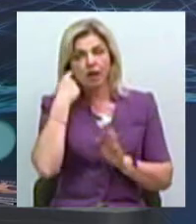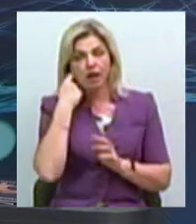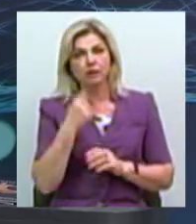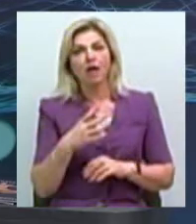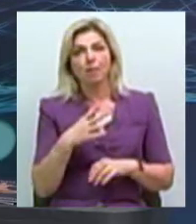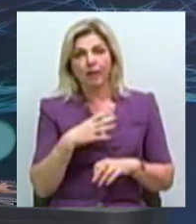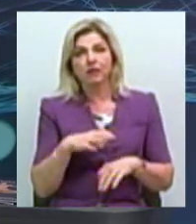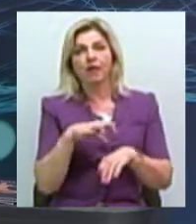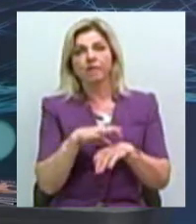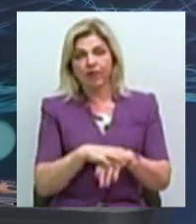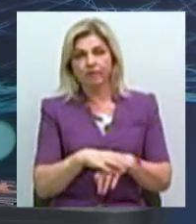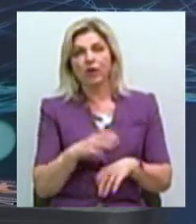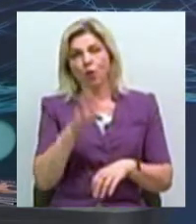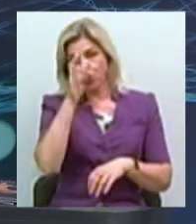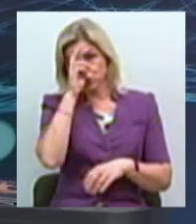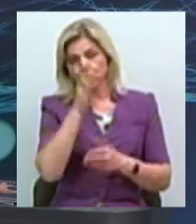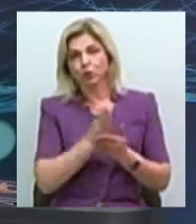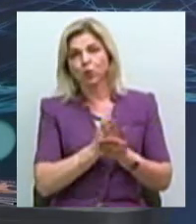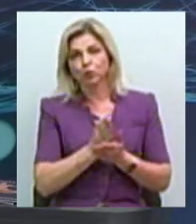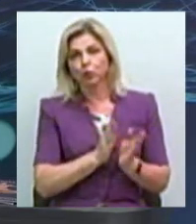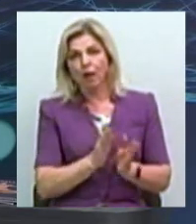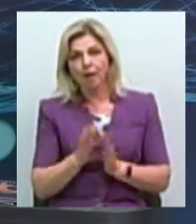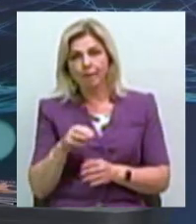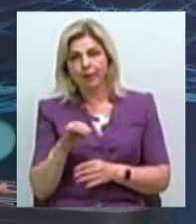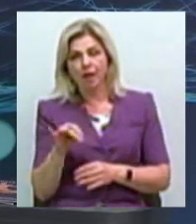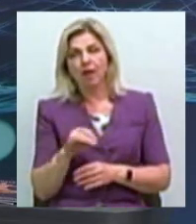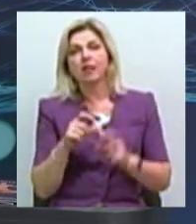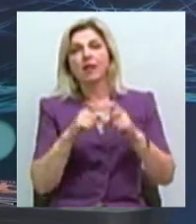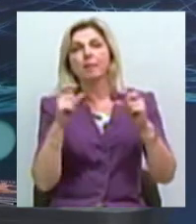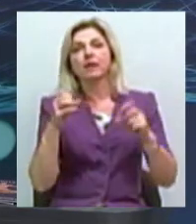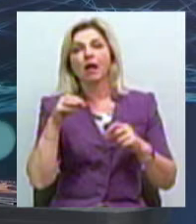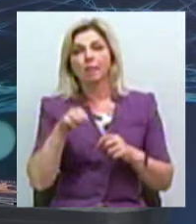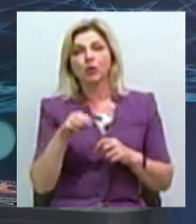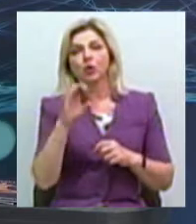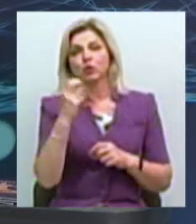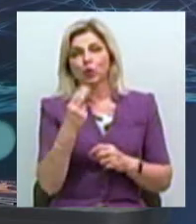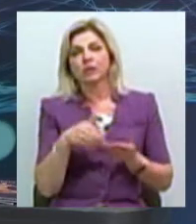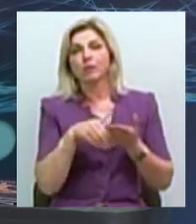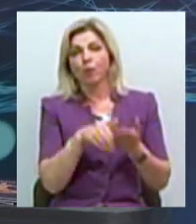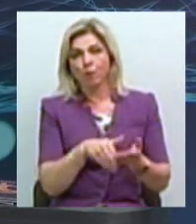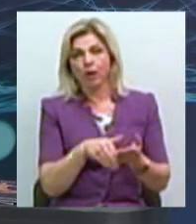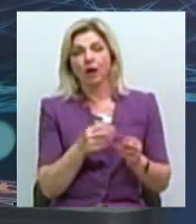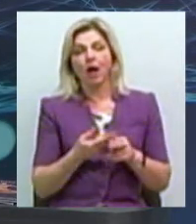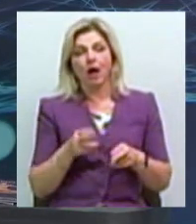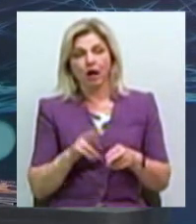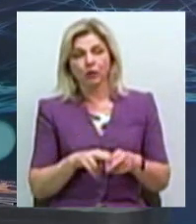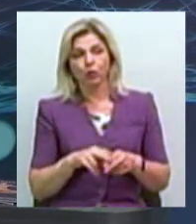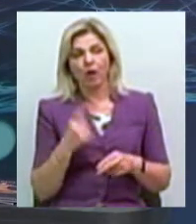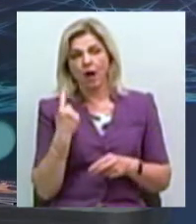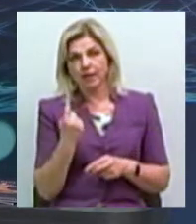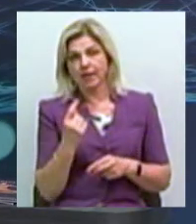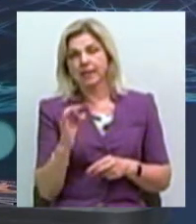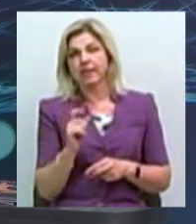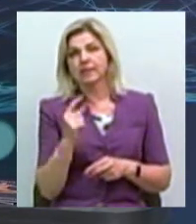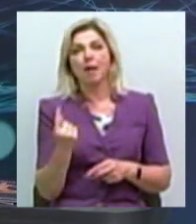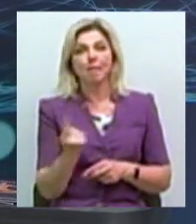кстати, государственными структурами, департаментом социальной защиты населения, вот, который, кстати, один из, ну, наверное, ну, не